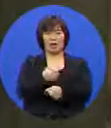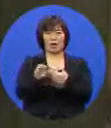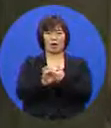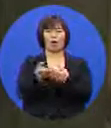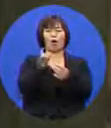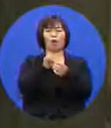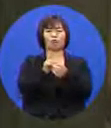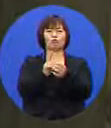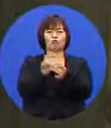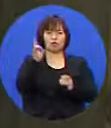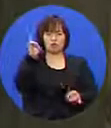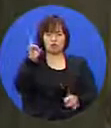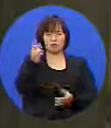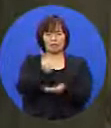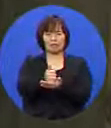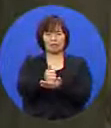부처님의